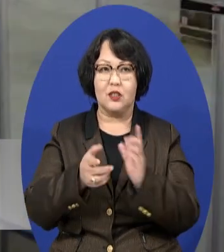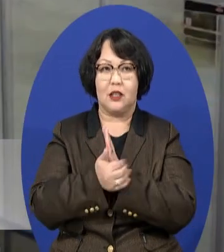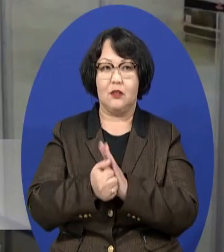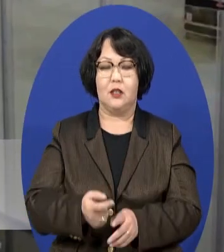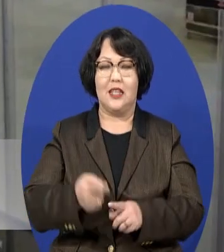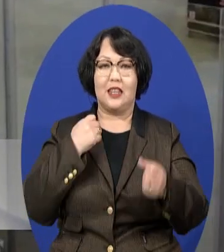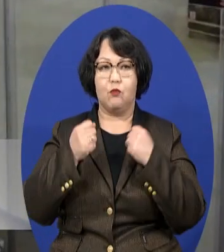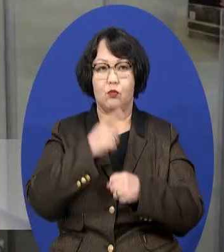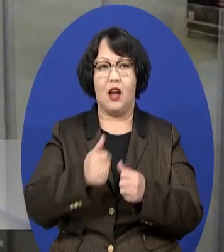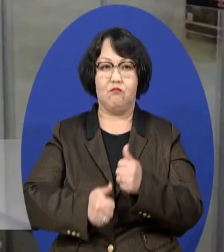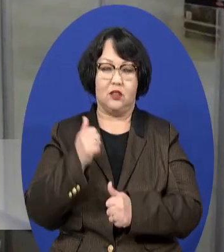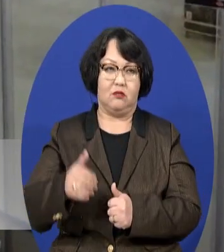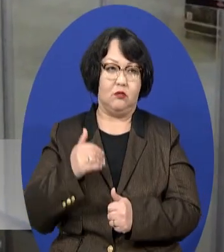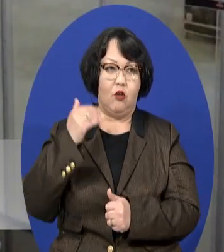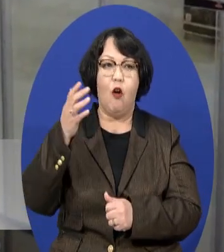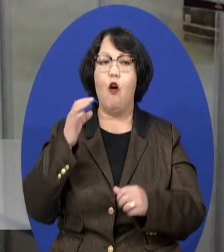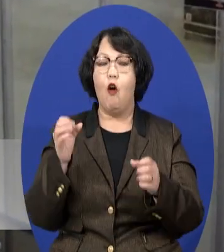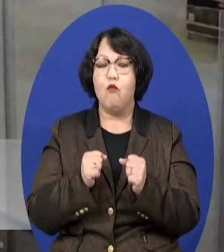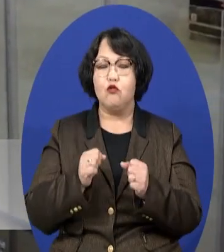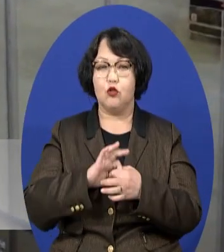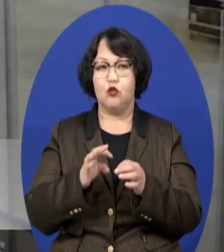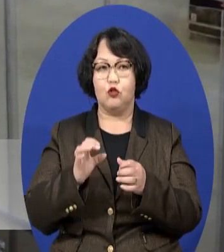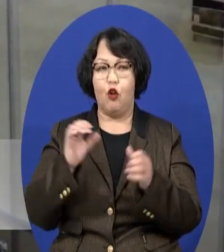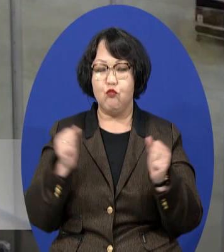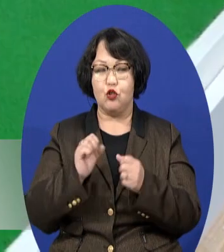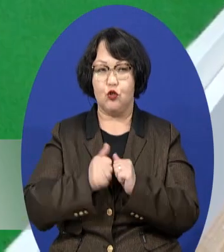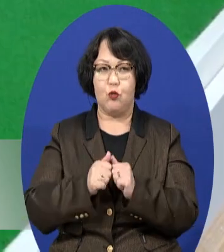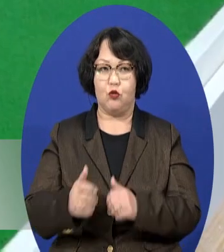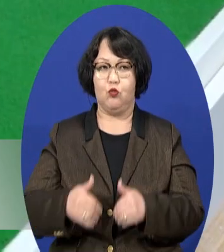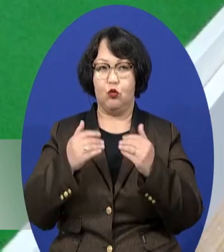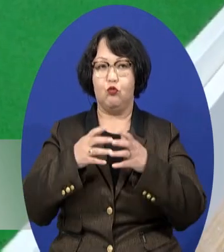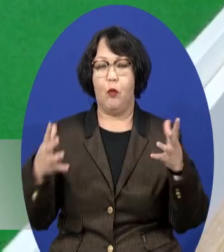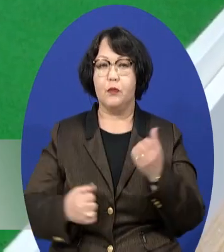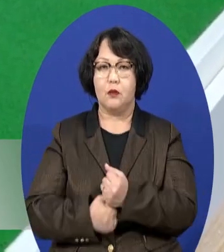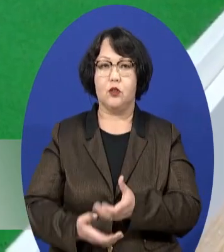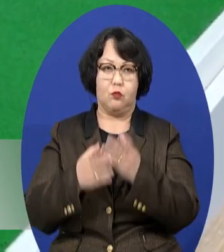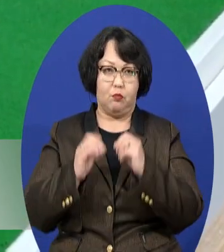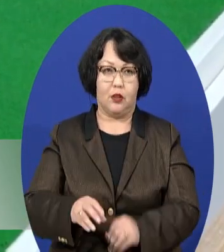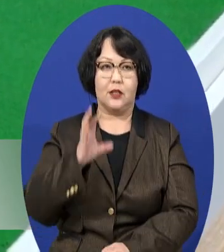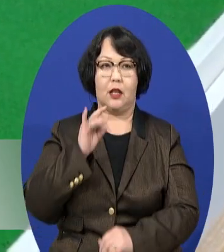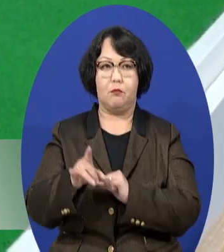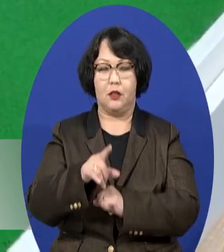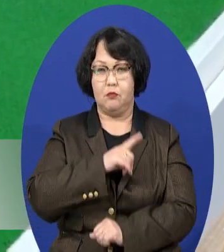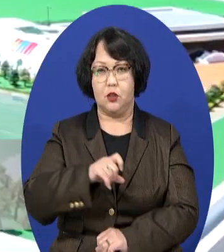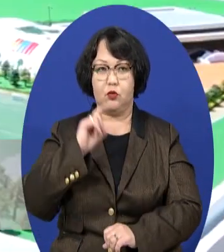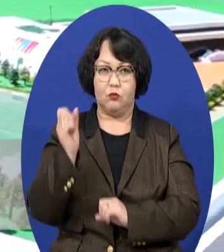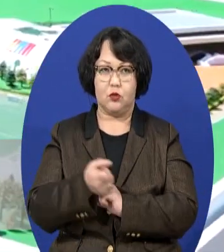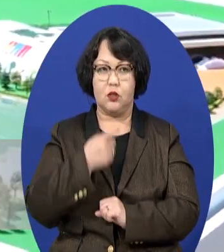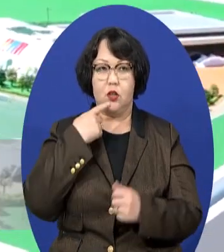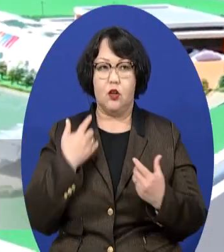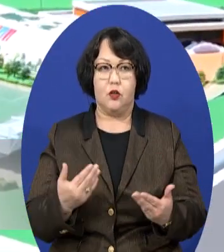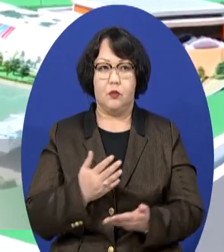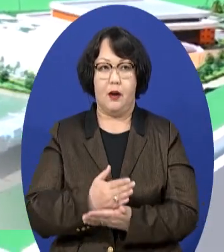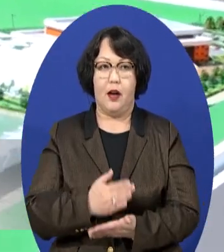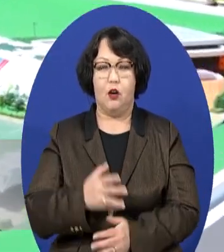амжилтыг ахиулах, ялангуяа өвлийн спортыг хөгжүүлэхэд томоохон тусдын болно гэдгийг салбарынхан онцолж байсан юм.